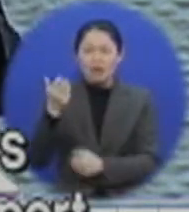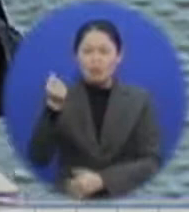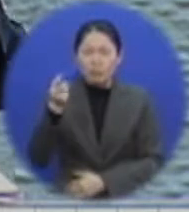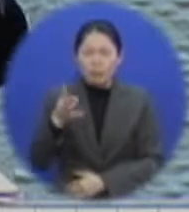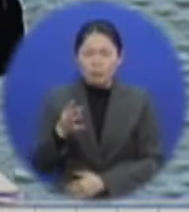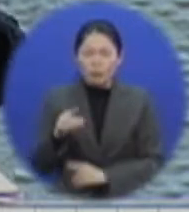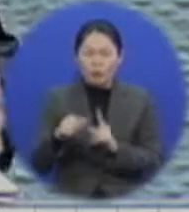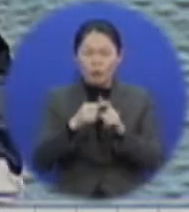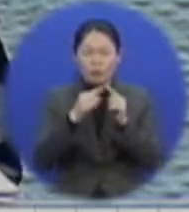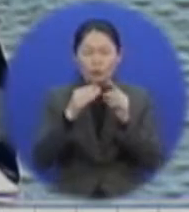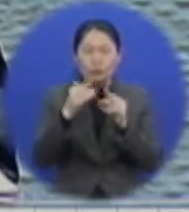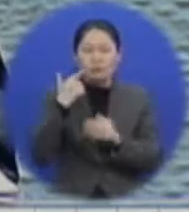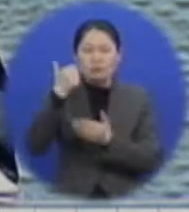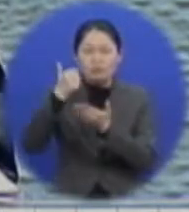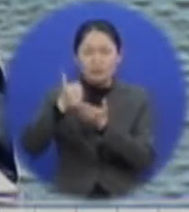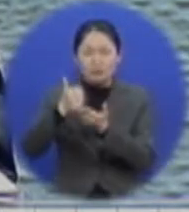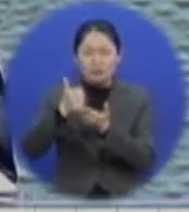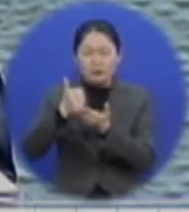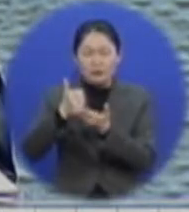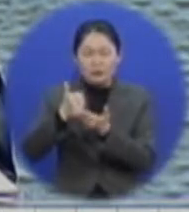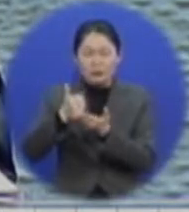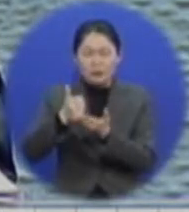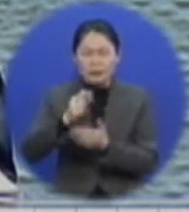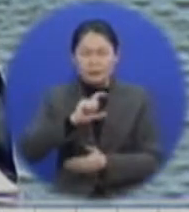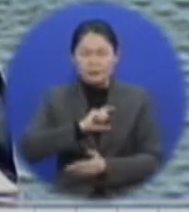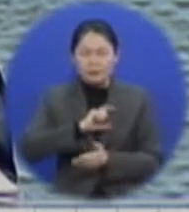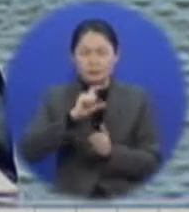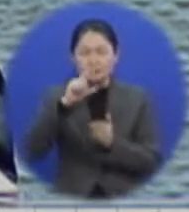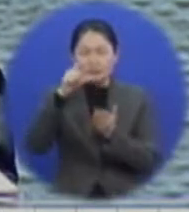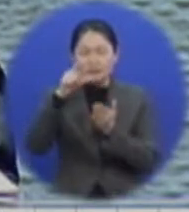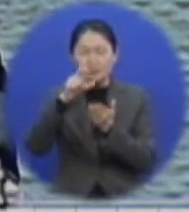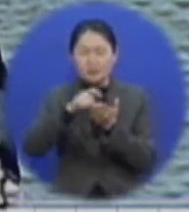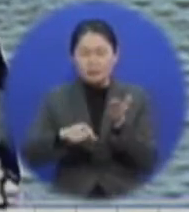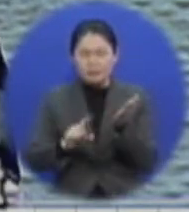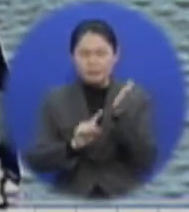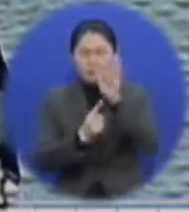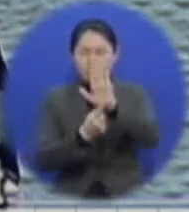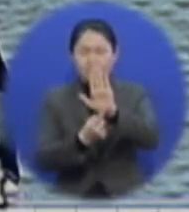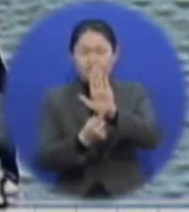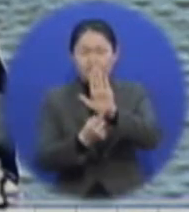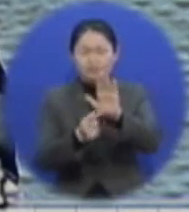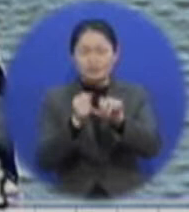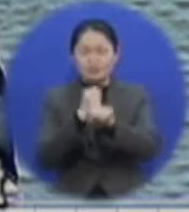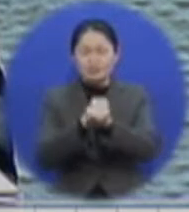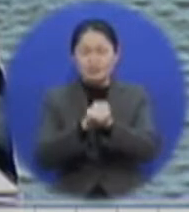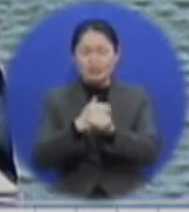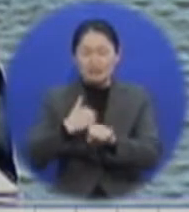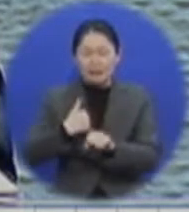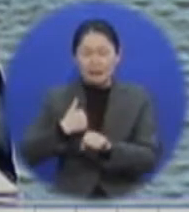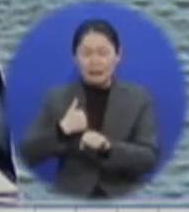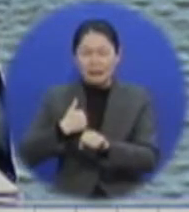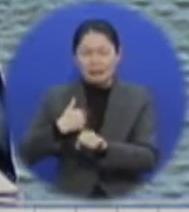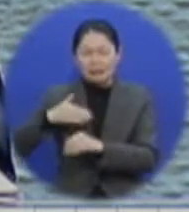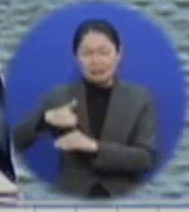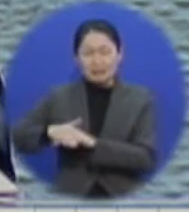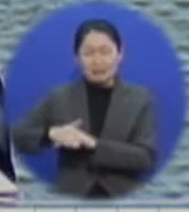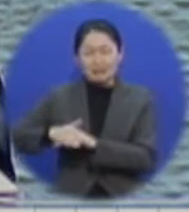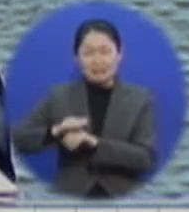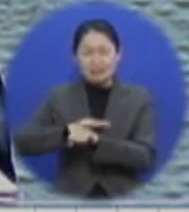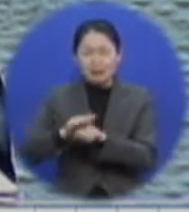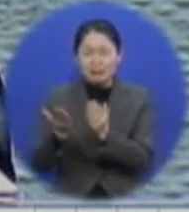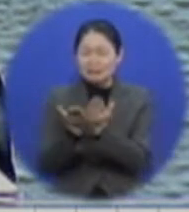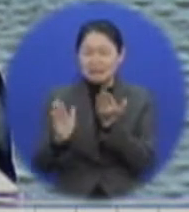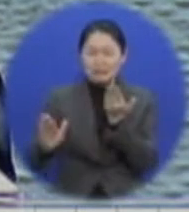성명서를 발표한 적이 있었습니다 아 제 스타일과 잘 맞지 않는 일이라고 주변에서 늘